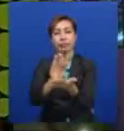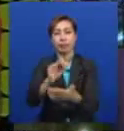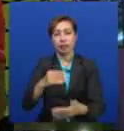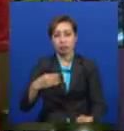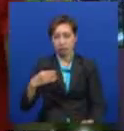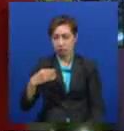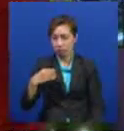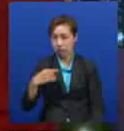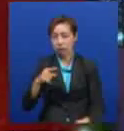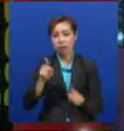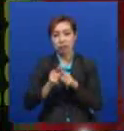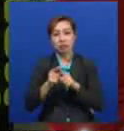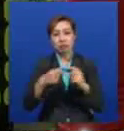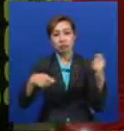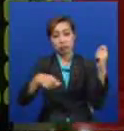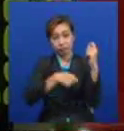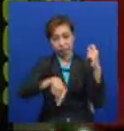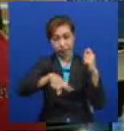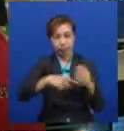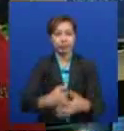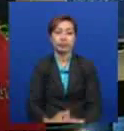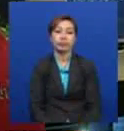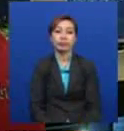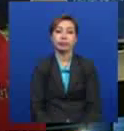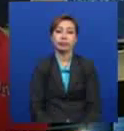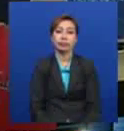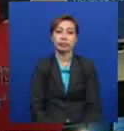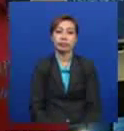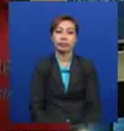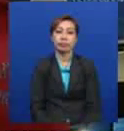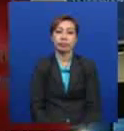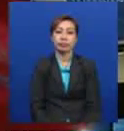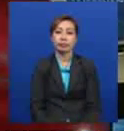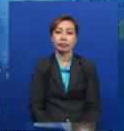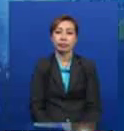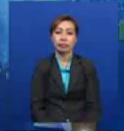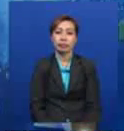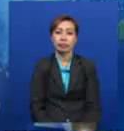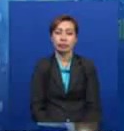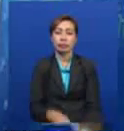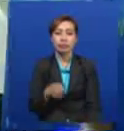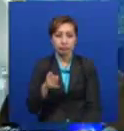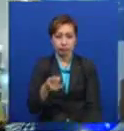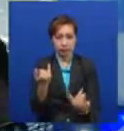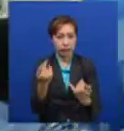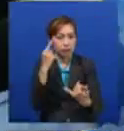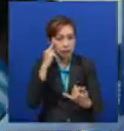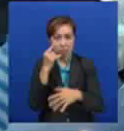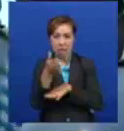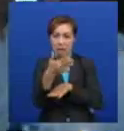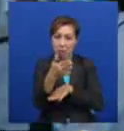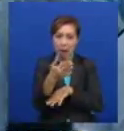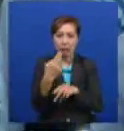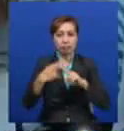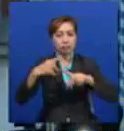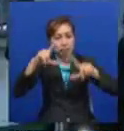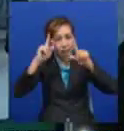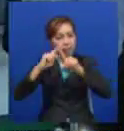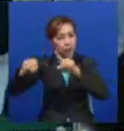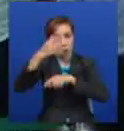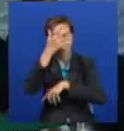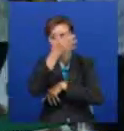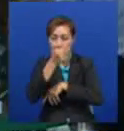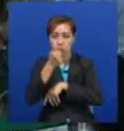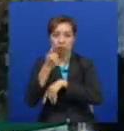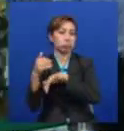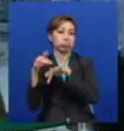งพันปลาสวยงามซึ่งจัดขึ้นภายใต้หัวข้ออาณาจักรสวรรค์ใต้ท้องน้ำค่ะที่รวมสุดยอดเหล่าปลานางฟ้าและสัตว์น้ำสวยงามห